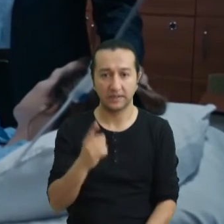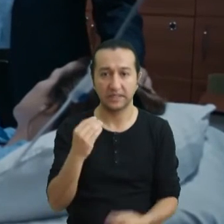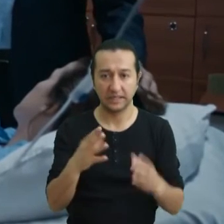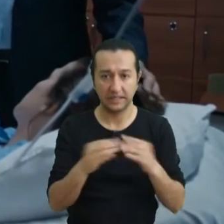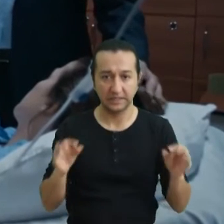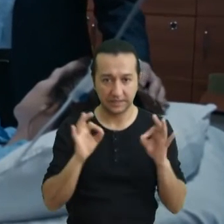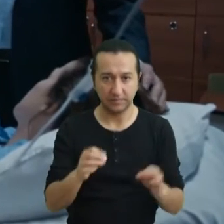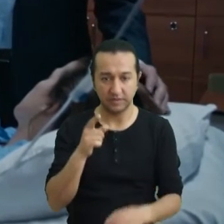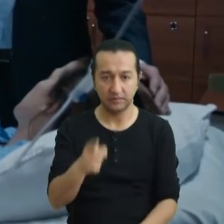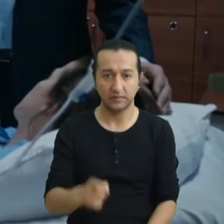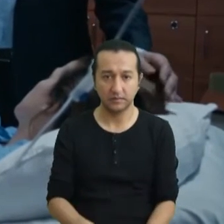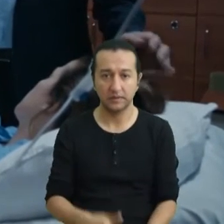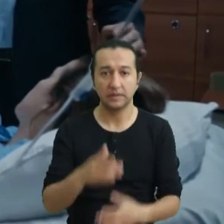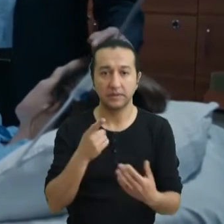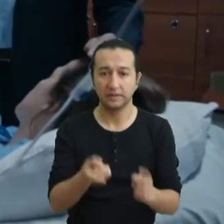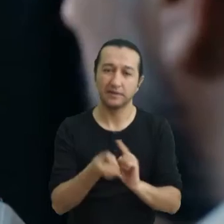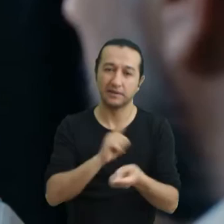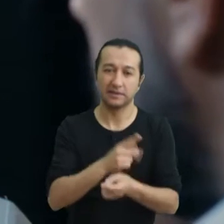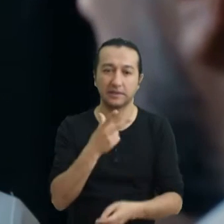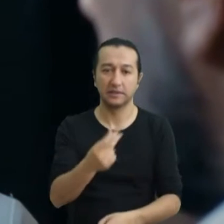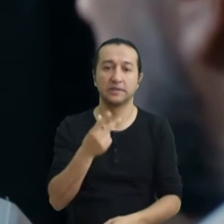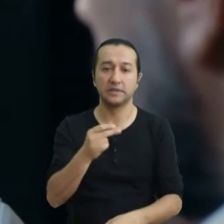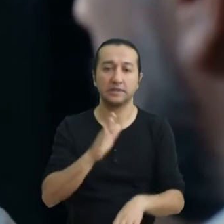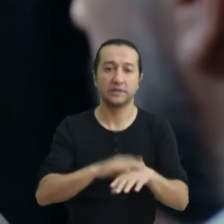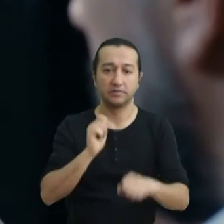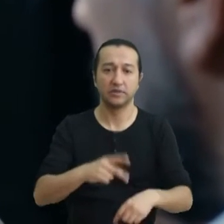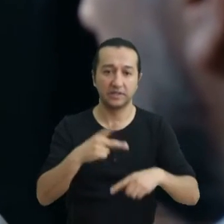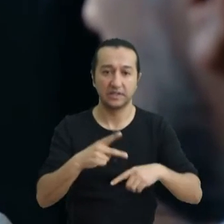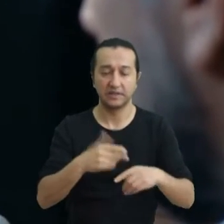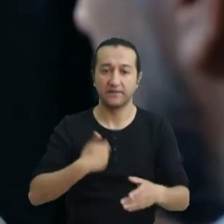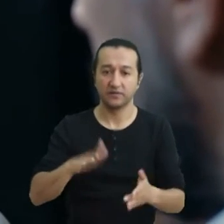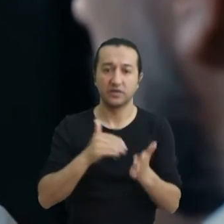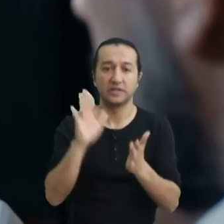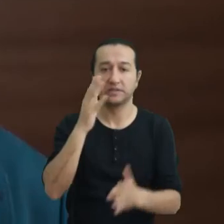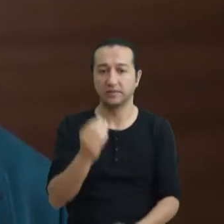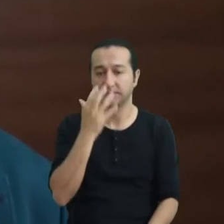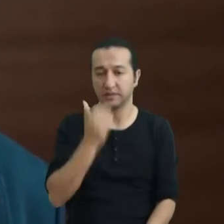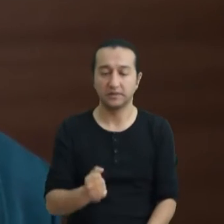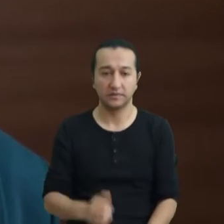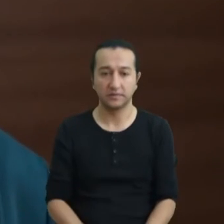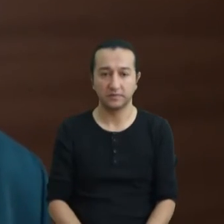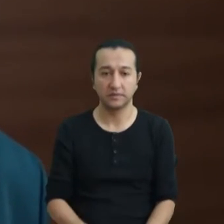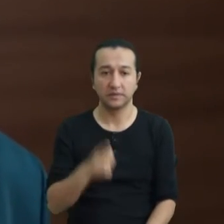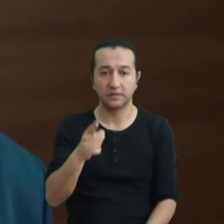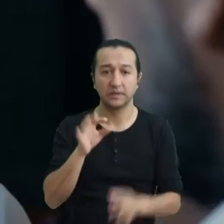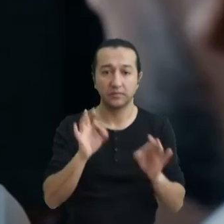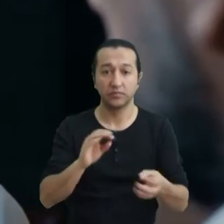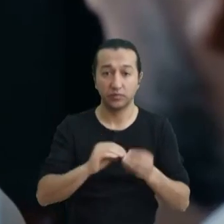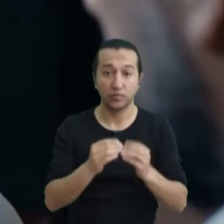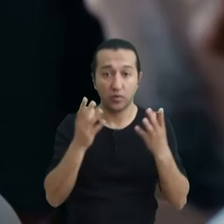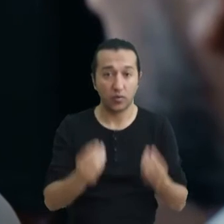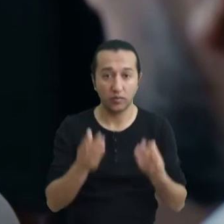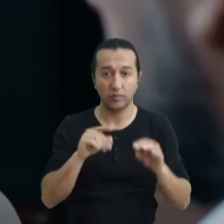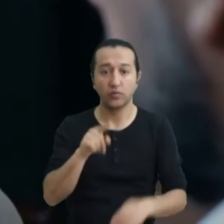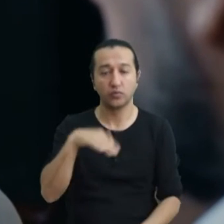İyileşecek değil mi? Antikor veriyoruz. Zehrin vücuttan atılmasını bekleyeceğiz. Kalıcı bir hasar bırakıp